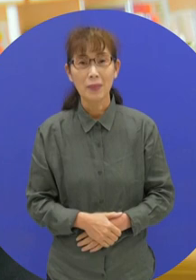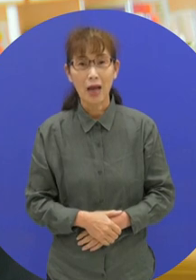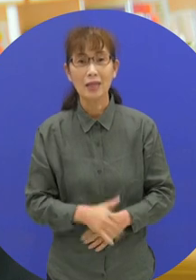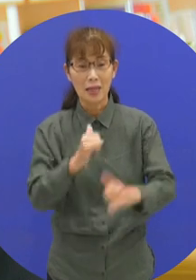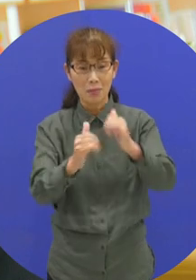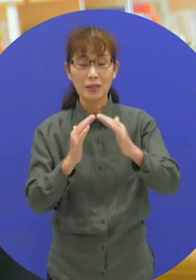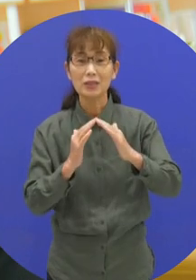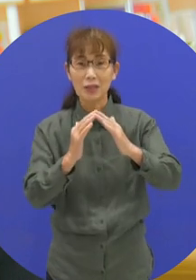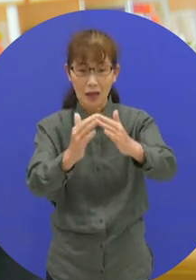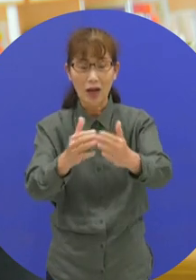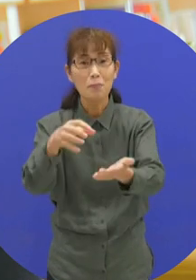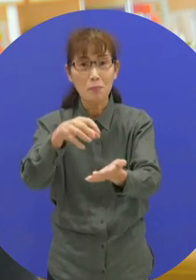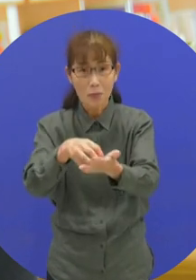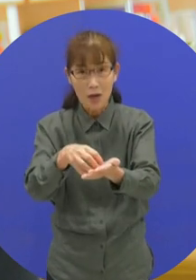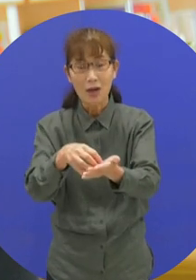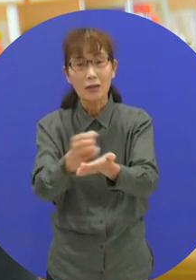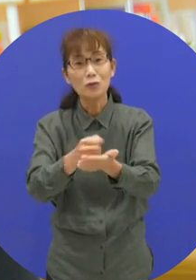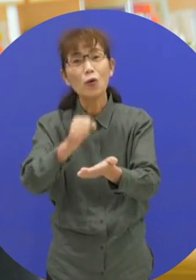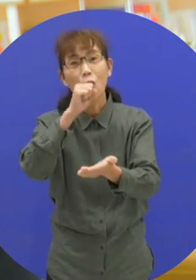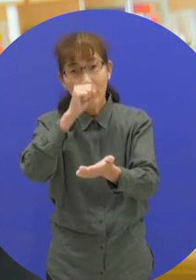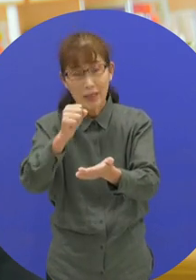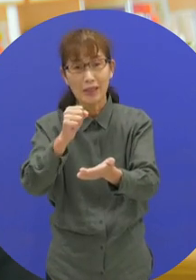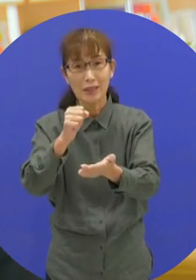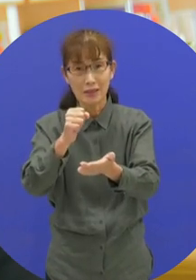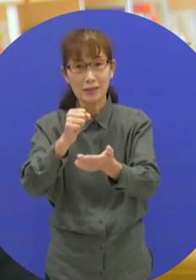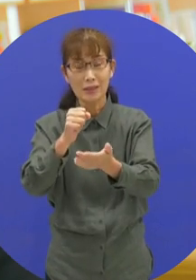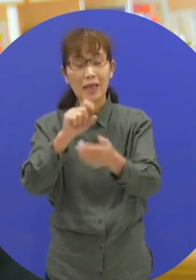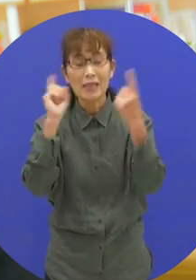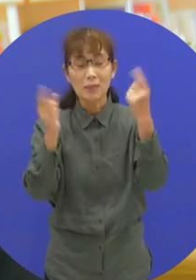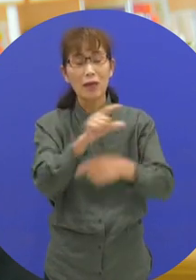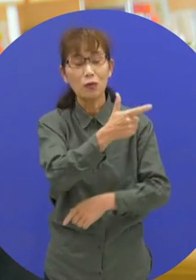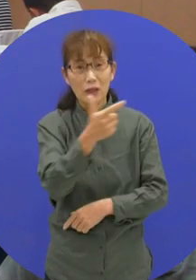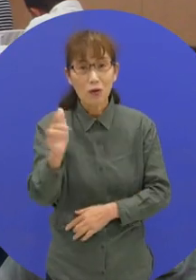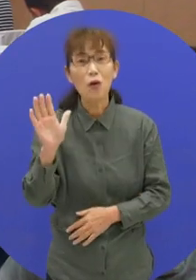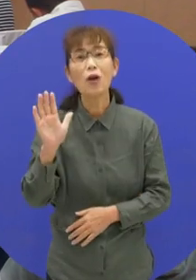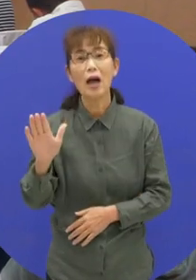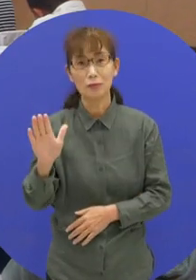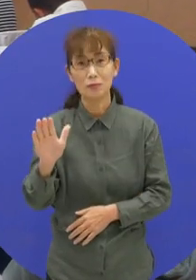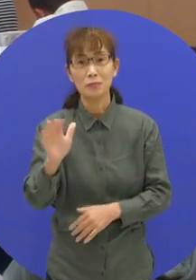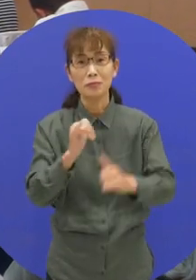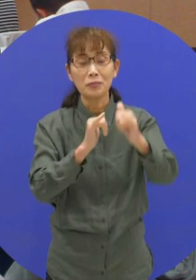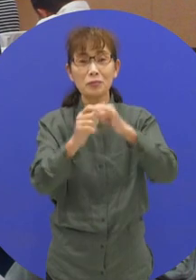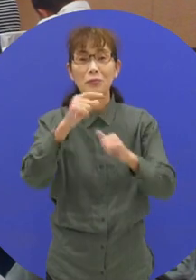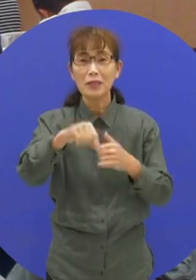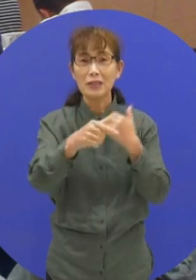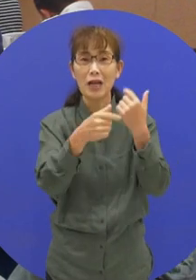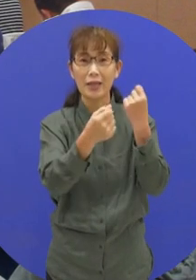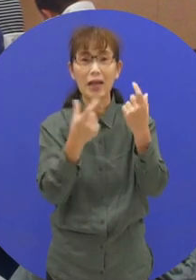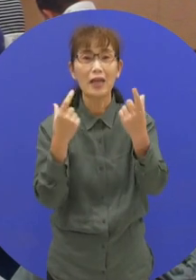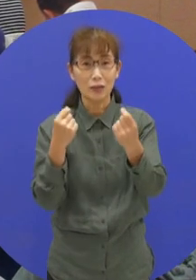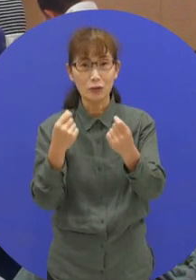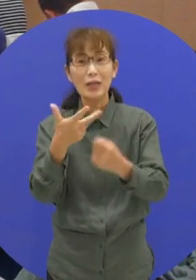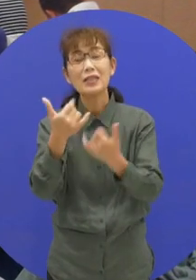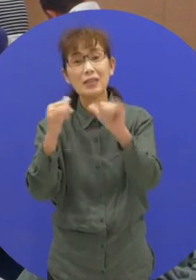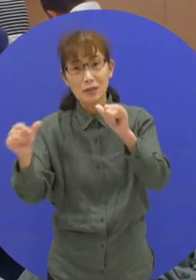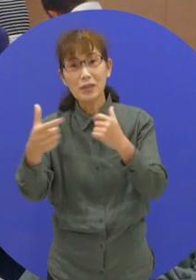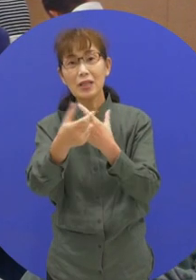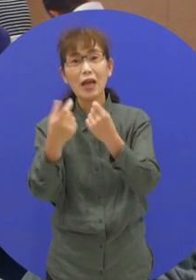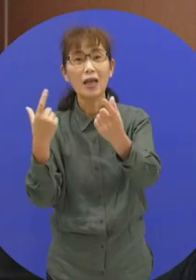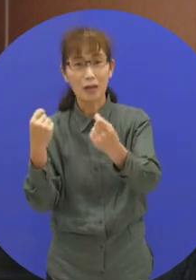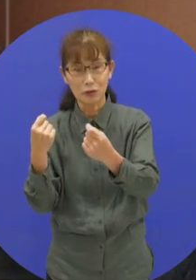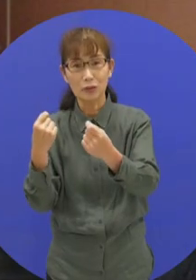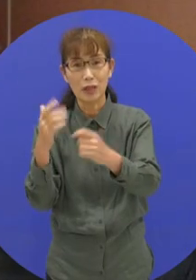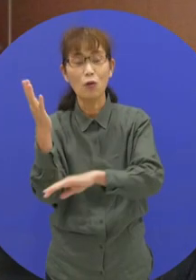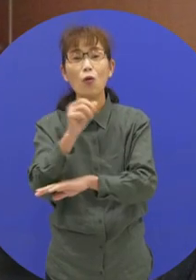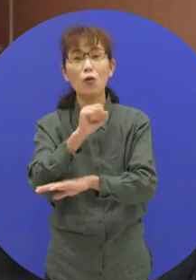街中にあることを生かしさまざまなイベントなどが行われています。また大学などの関係機関と協力した街中大学